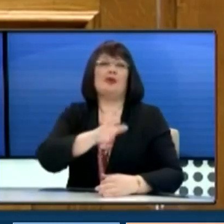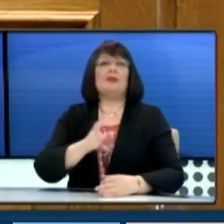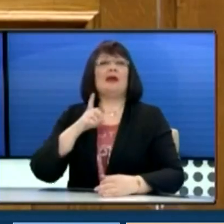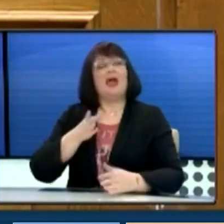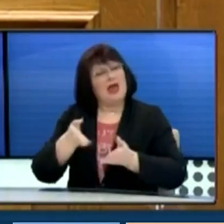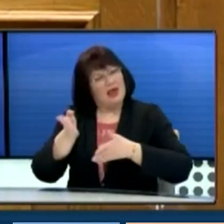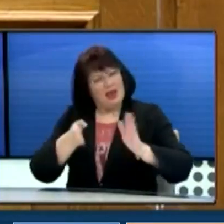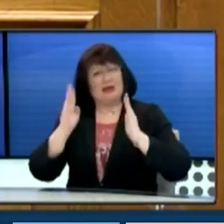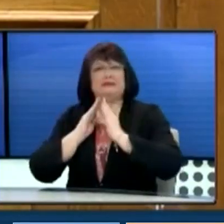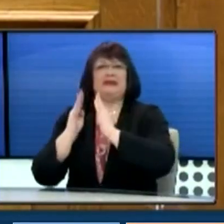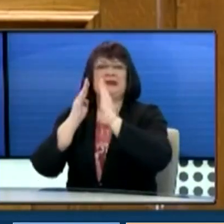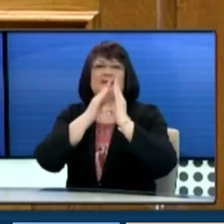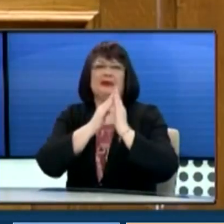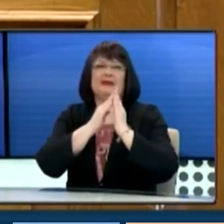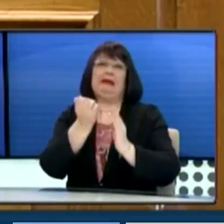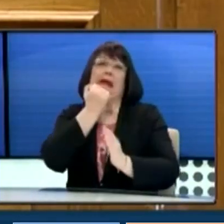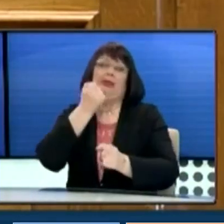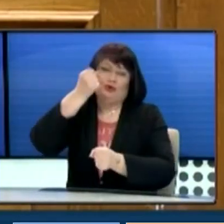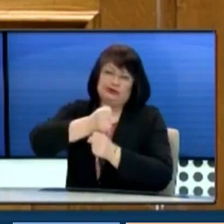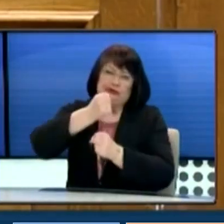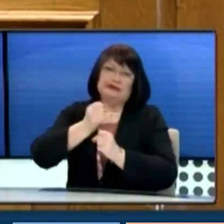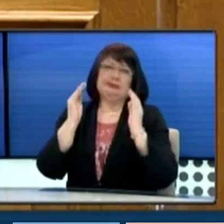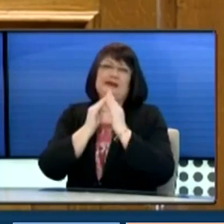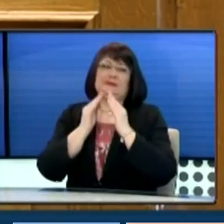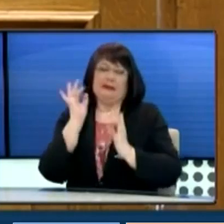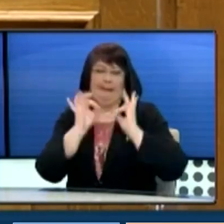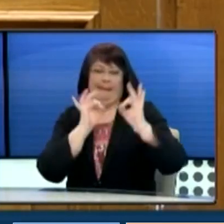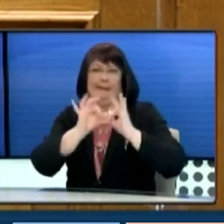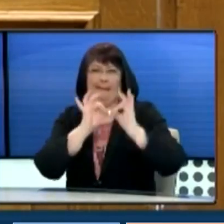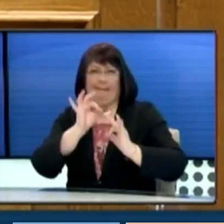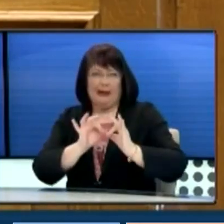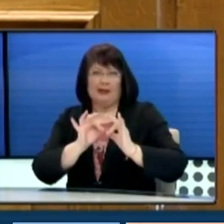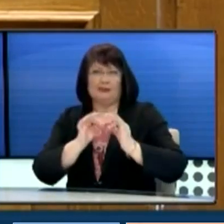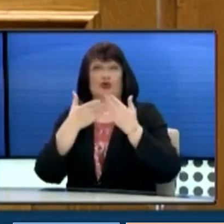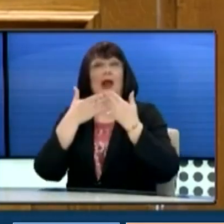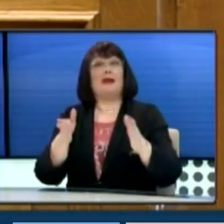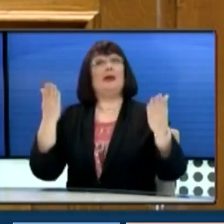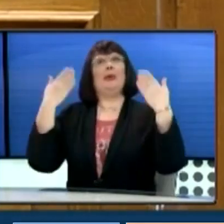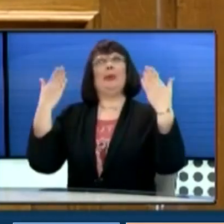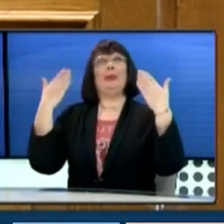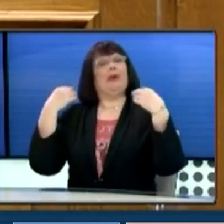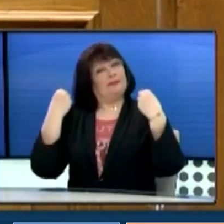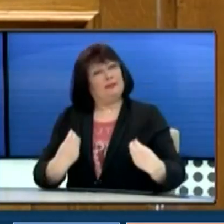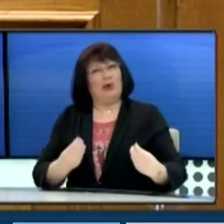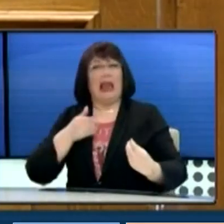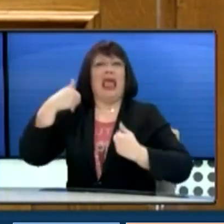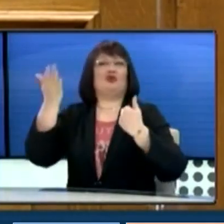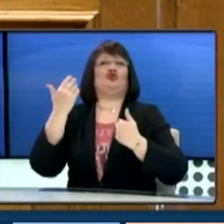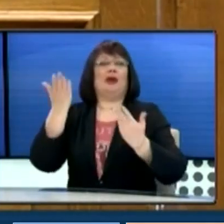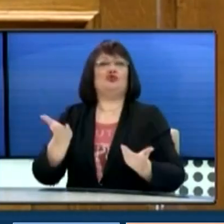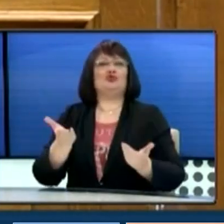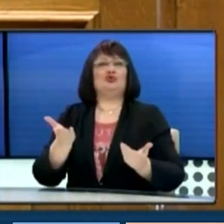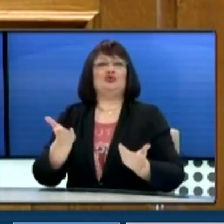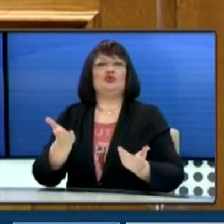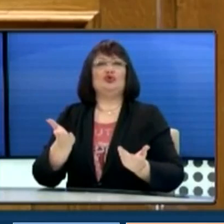τελικά από τα σπίτια τους, γιατί κάναμε λάθος τόσο καιρό, γιατί μεταδίδονταν ο ιός μέσα στα σπίτια και τώρα που ανοίγει ο καιρός πρέπει να βγουν έξω από τα σπίτια τους. Αλλά